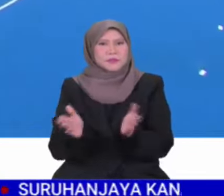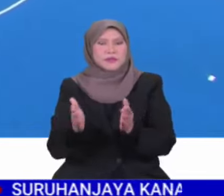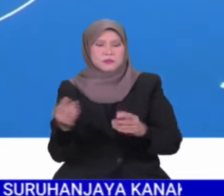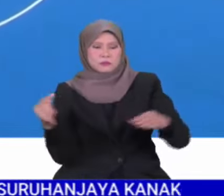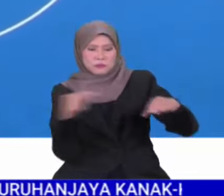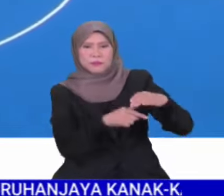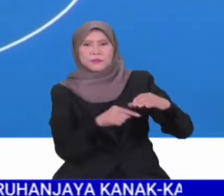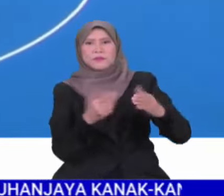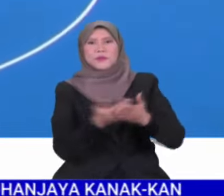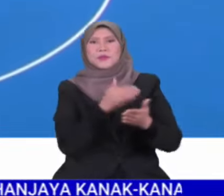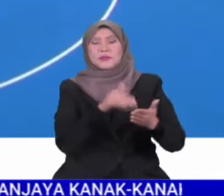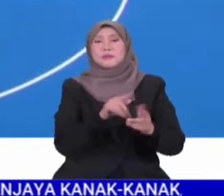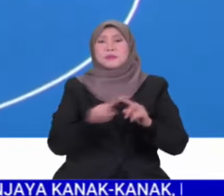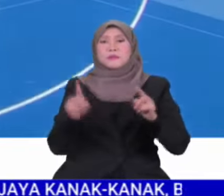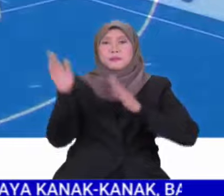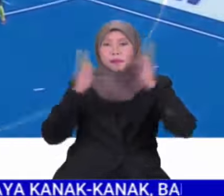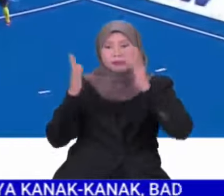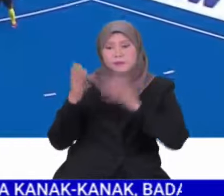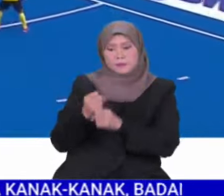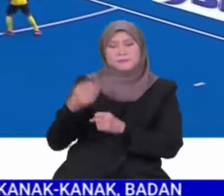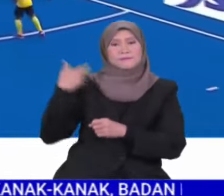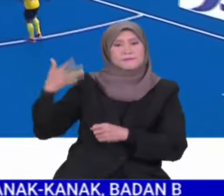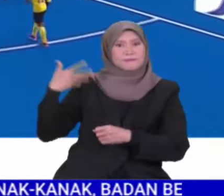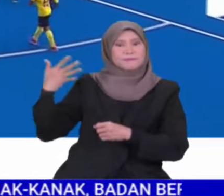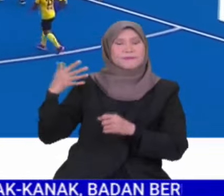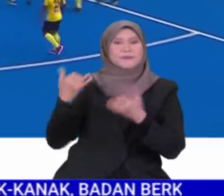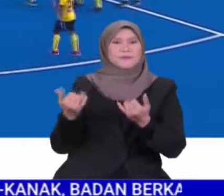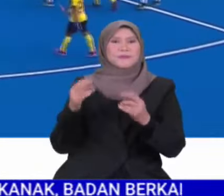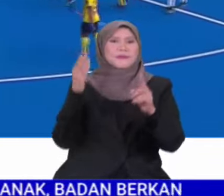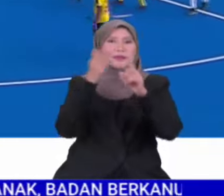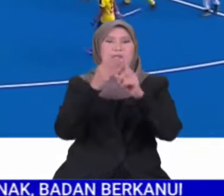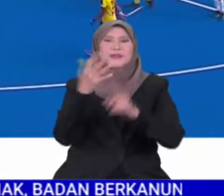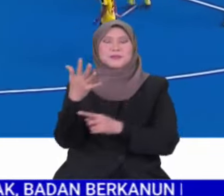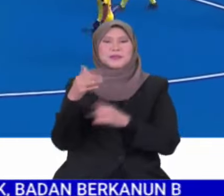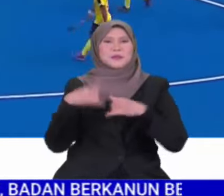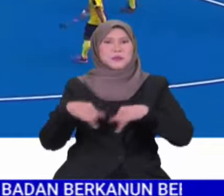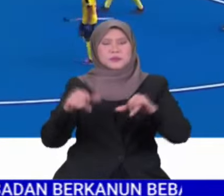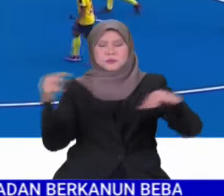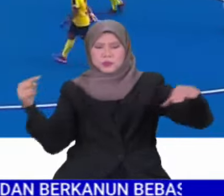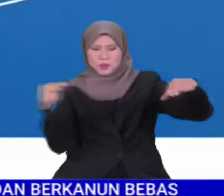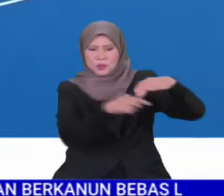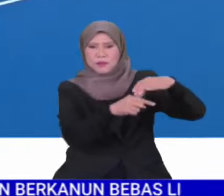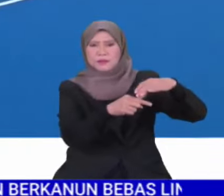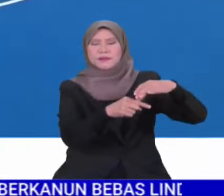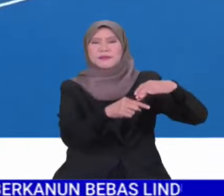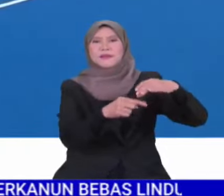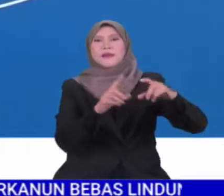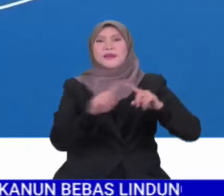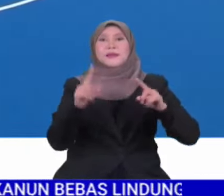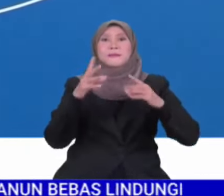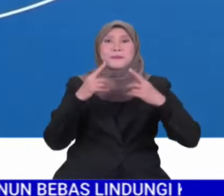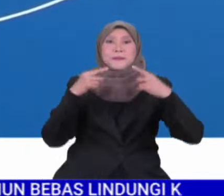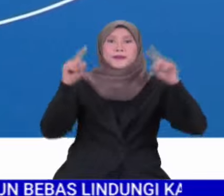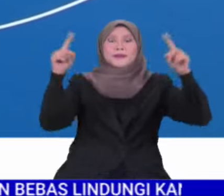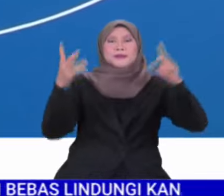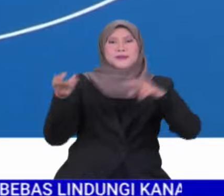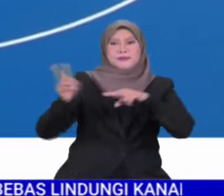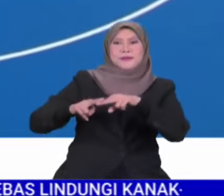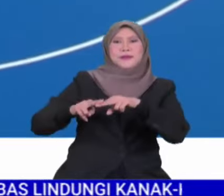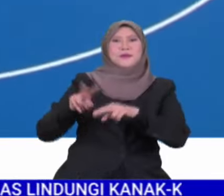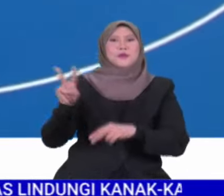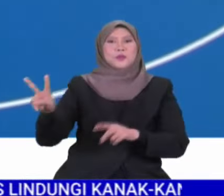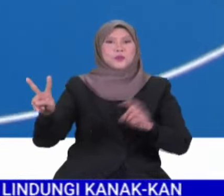Zealand. Malaysia yang ingin mencipta sejarah di Piala Dunia edisi ke-15 ini terus menyerang kubu The Black Kids dan berjaya menggandakan